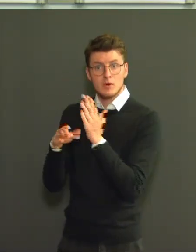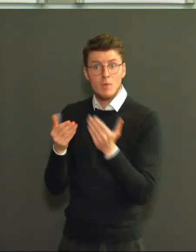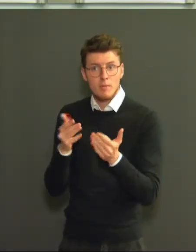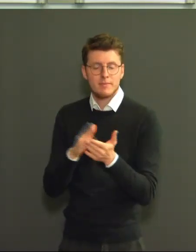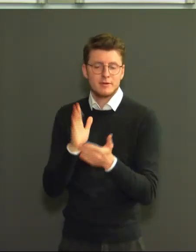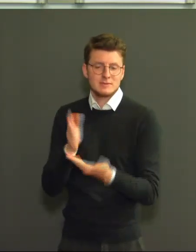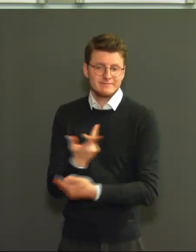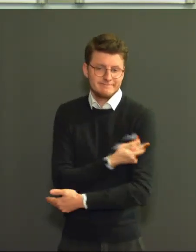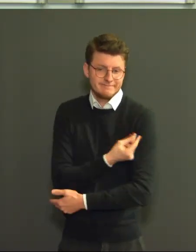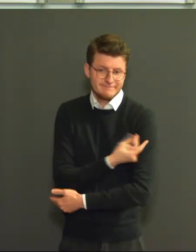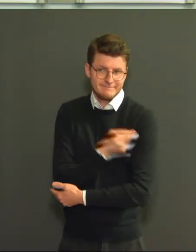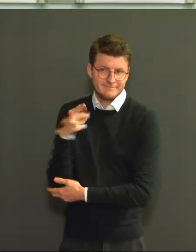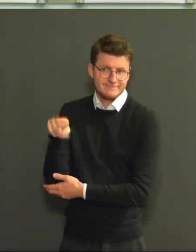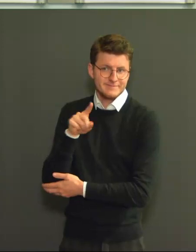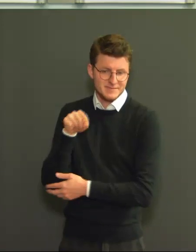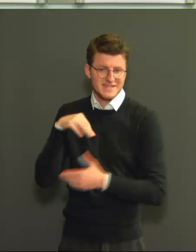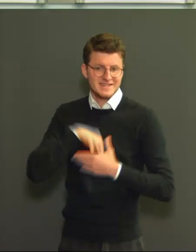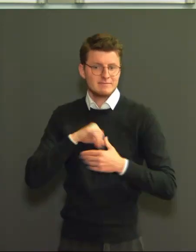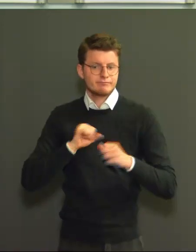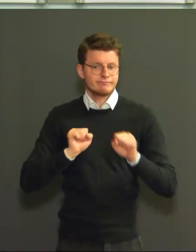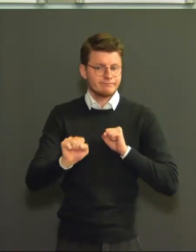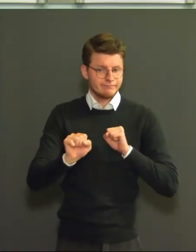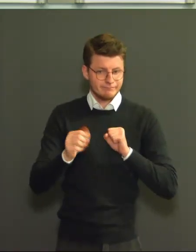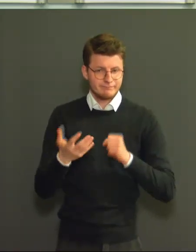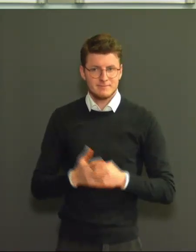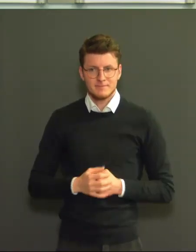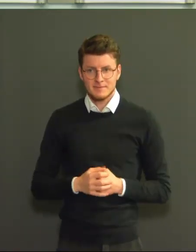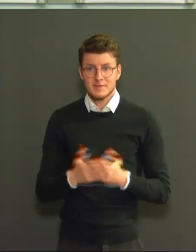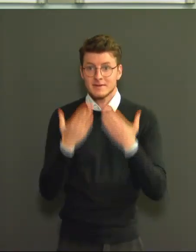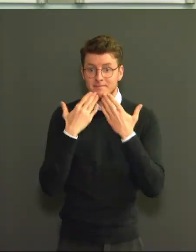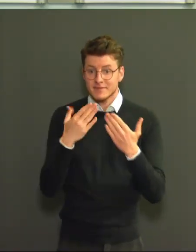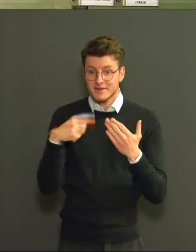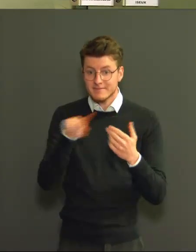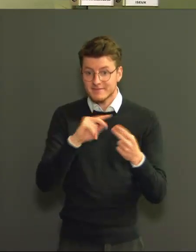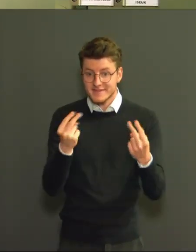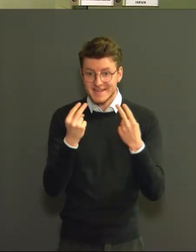de vaccinatiecampagne. Dank u voor uw aandacht.